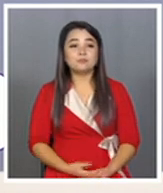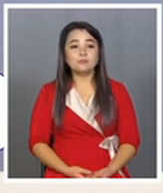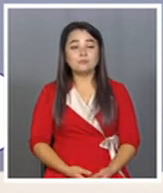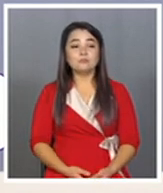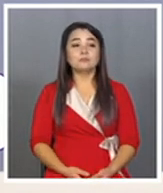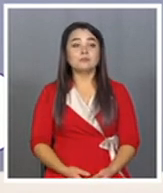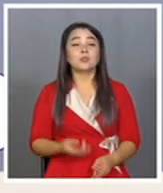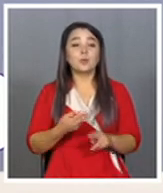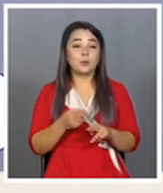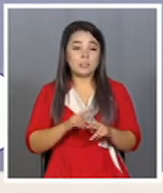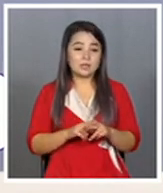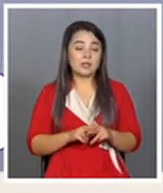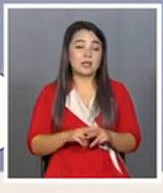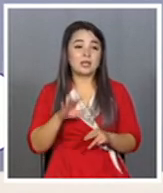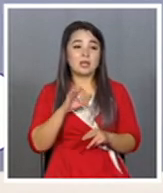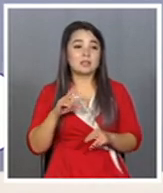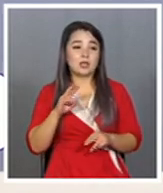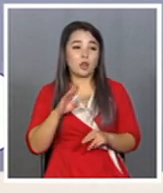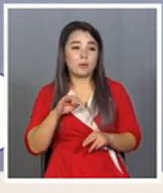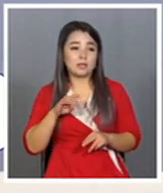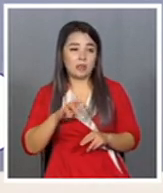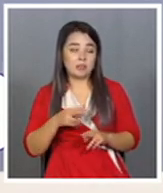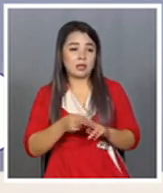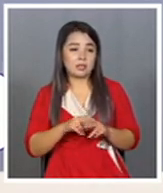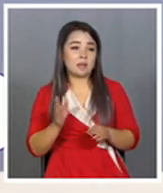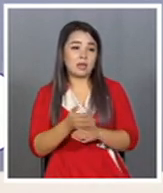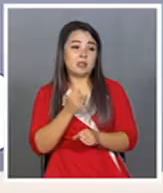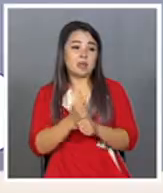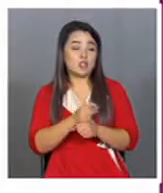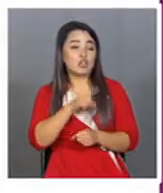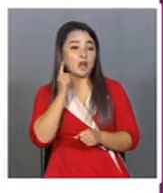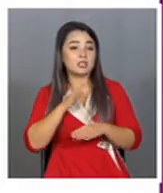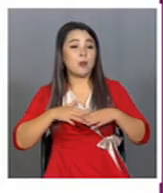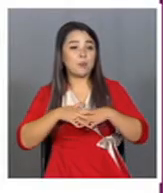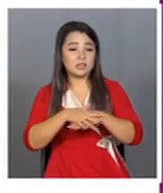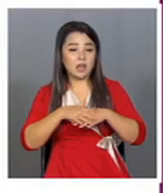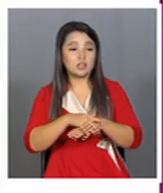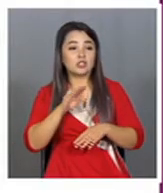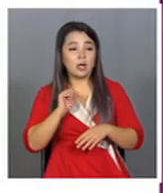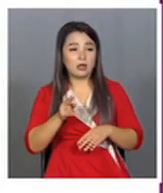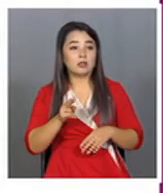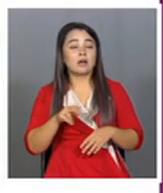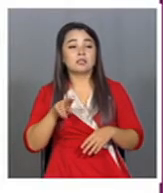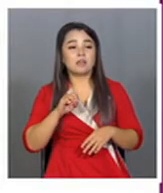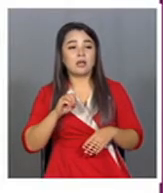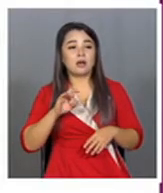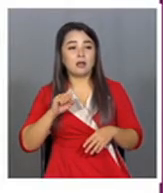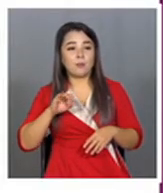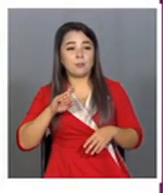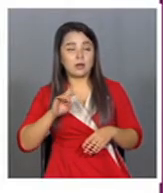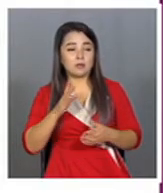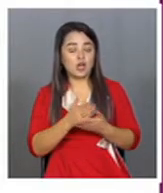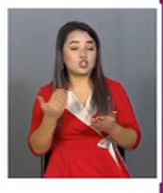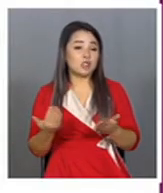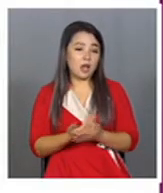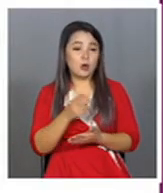Ал осы энциклопедияны редакциялаған жас математик Жак де Аламбер жаңа